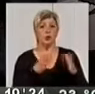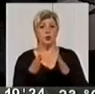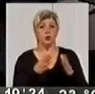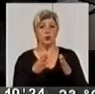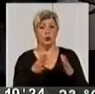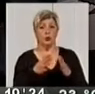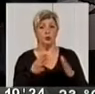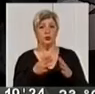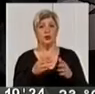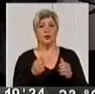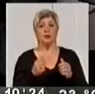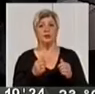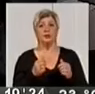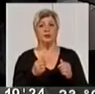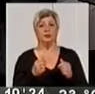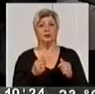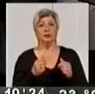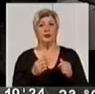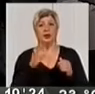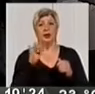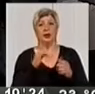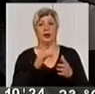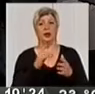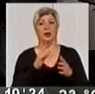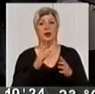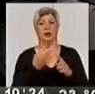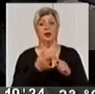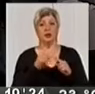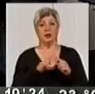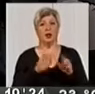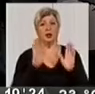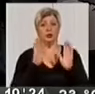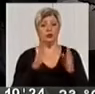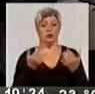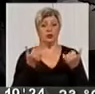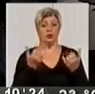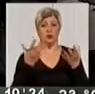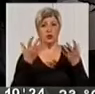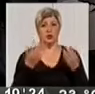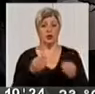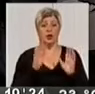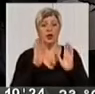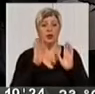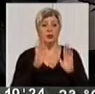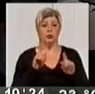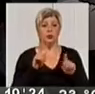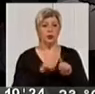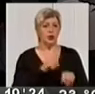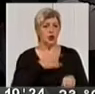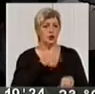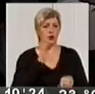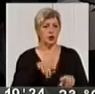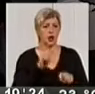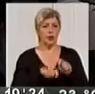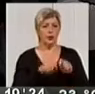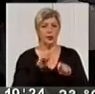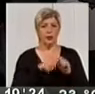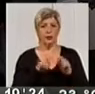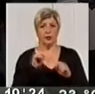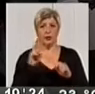сезону оздоровчого. І в обов'язку це буде, скажімо, на сьогоднішній день буде така перевірка жорстка, тому що ми знаємо, які в нас